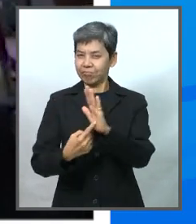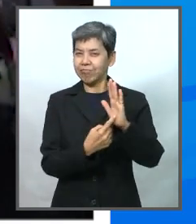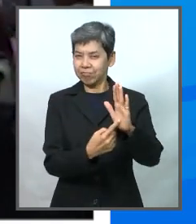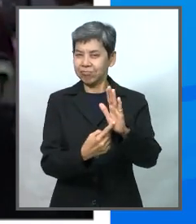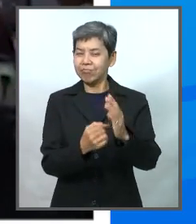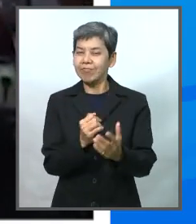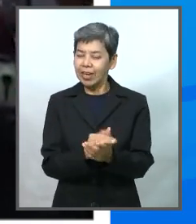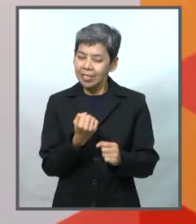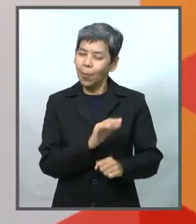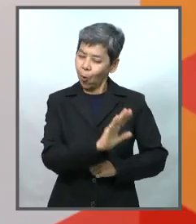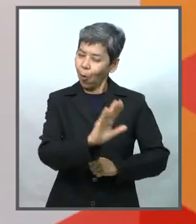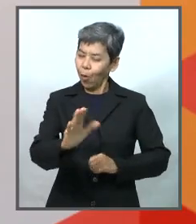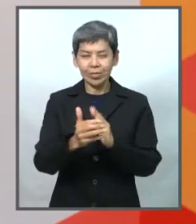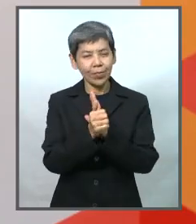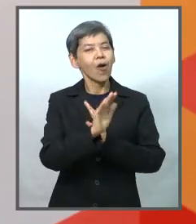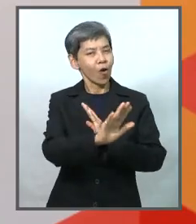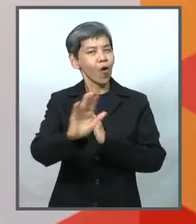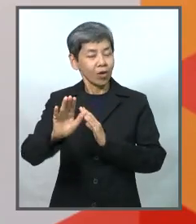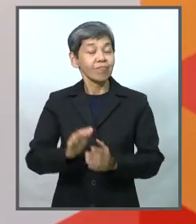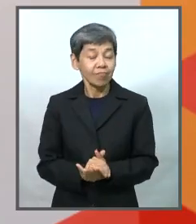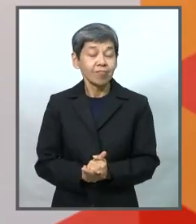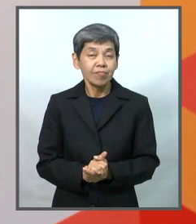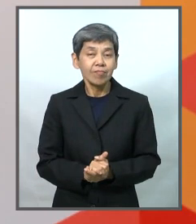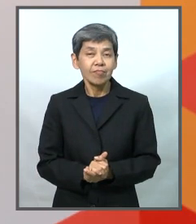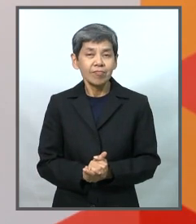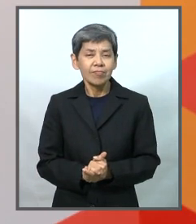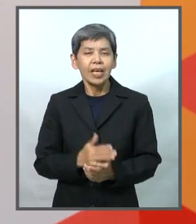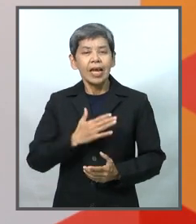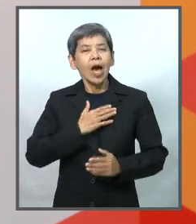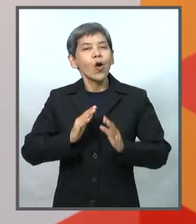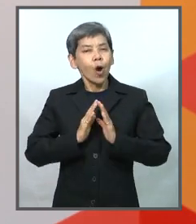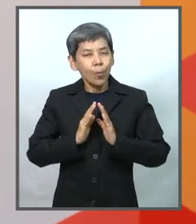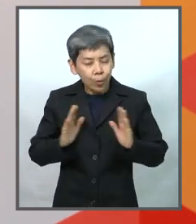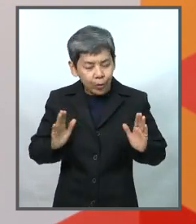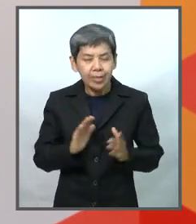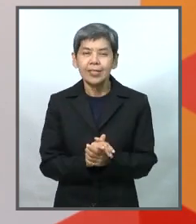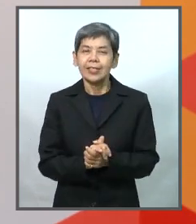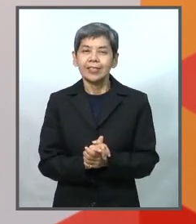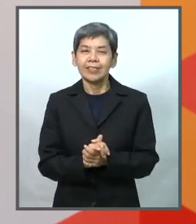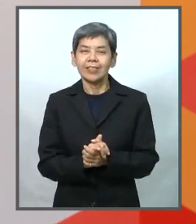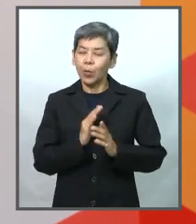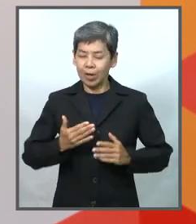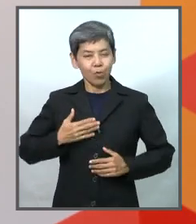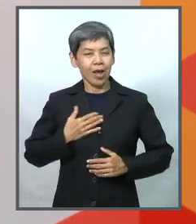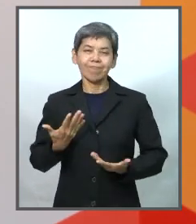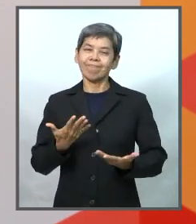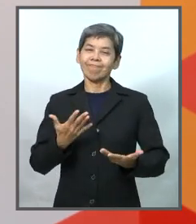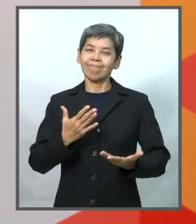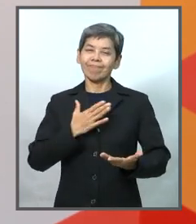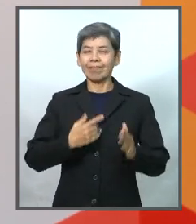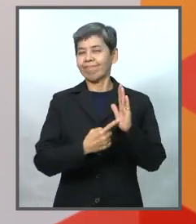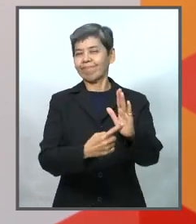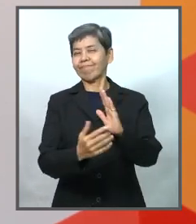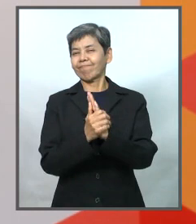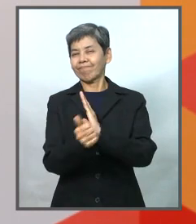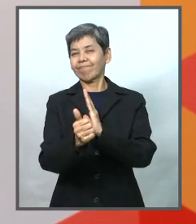ามารถในแบบของตัวเองที่ตัวเองถนัดเนาะก็คือก็ขอบคุณที่แบบที่เปิดพื้นที่ให้พวกเรา